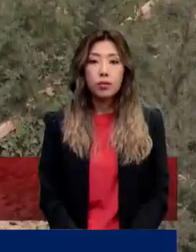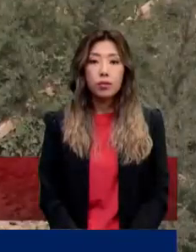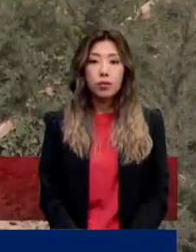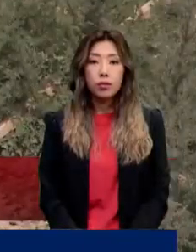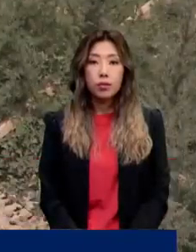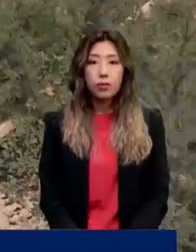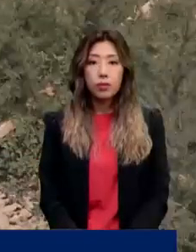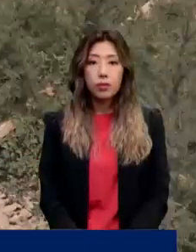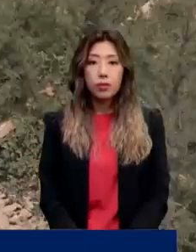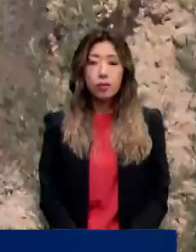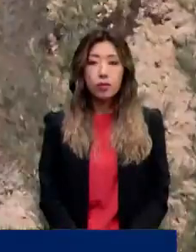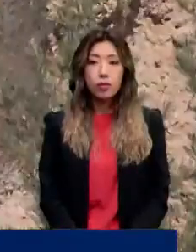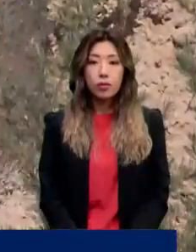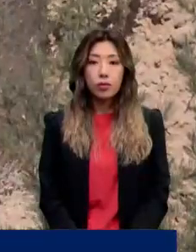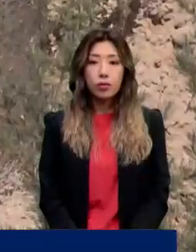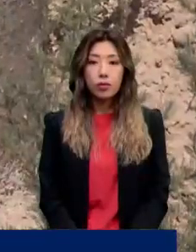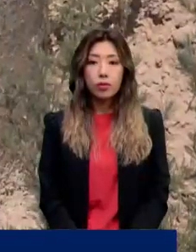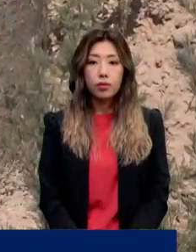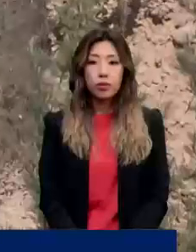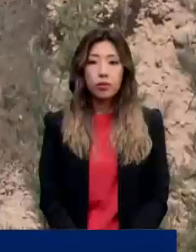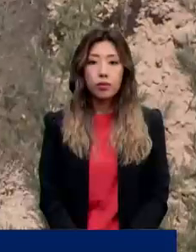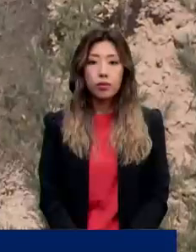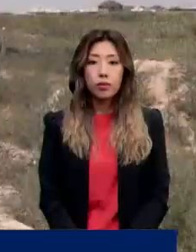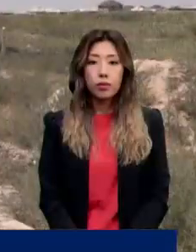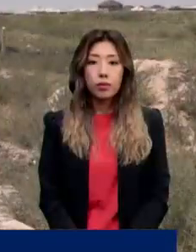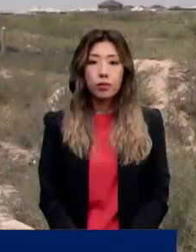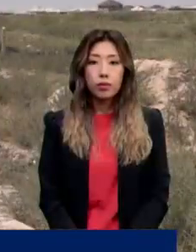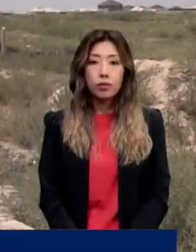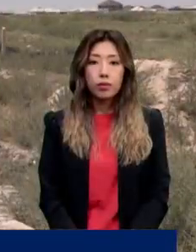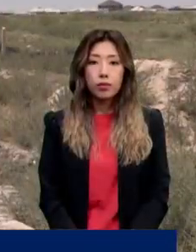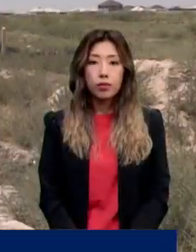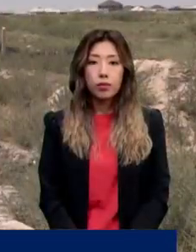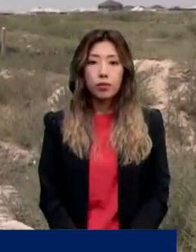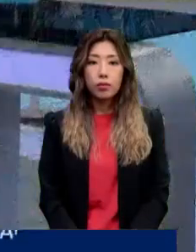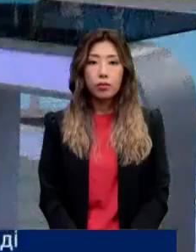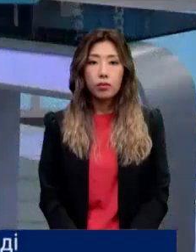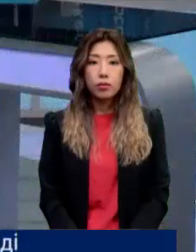на этот раз отказались. Марина Низовкина, Виталий Заянтинов, Атамикен Бизнес, Туркестанская область.